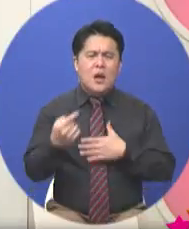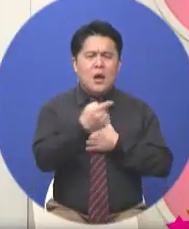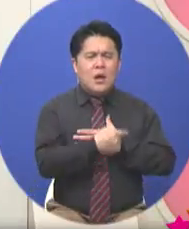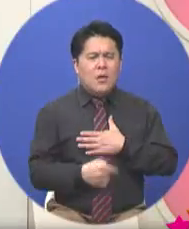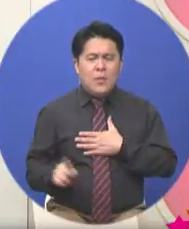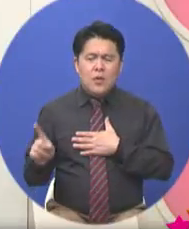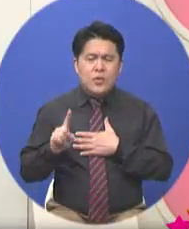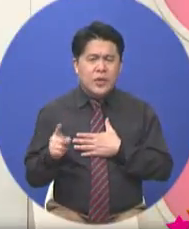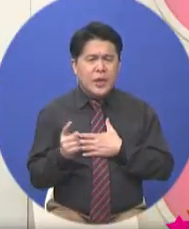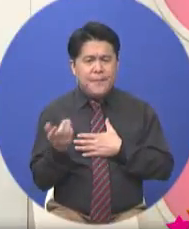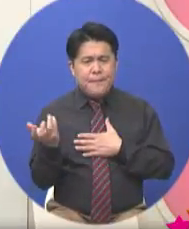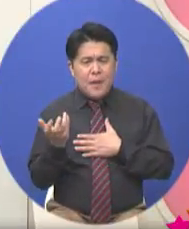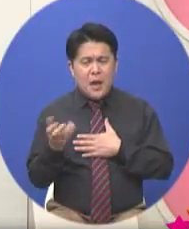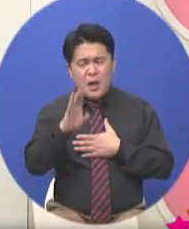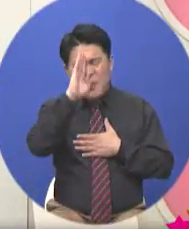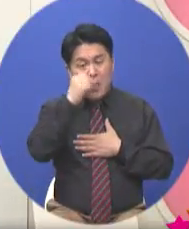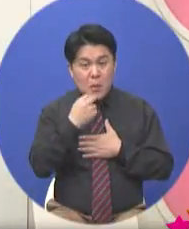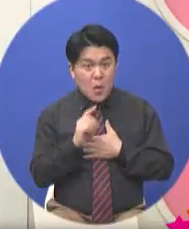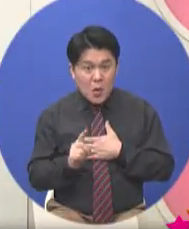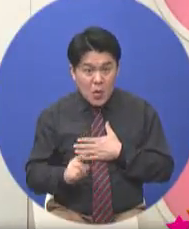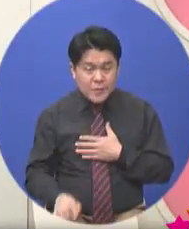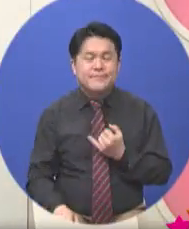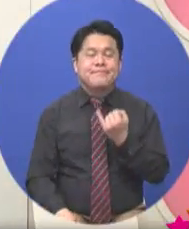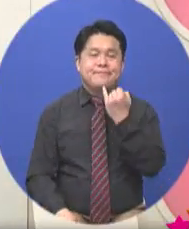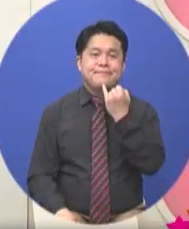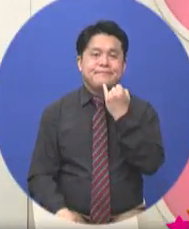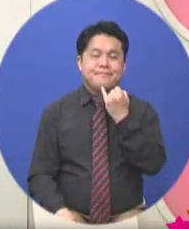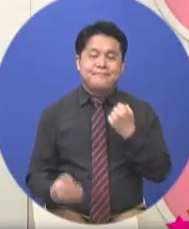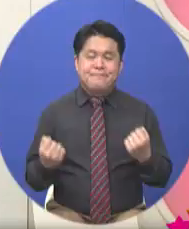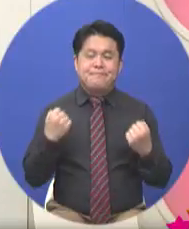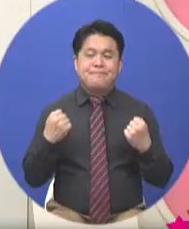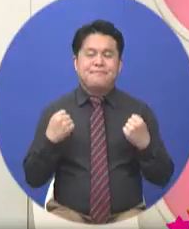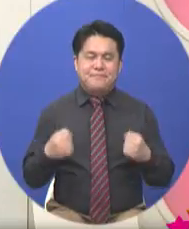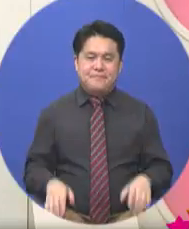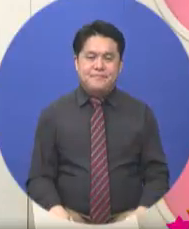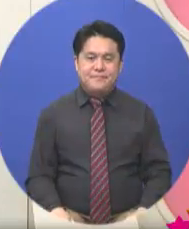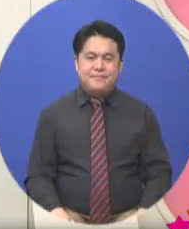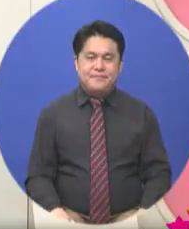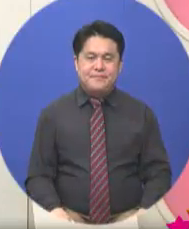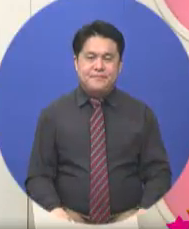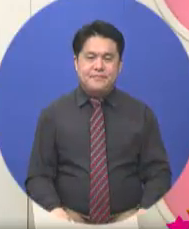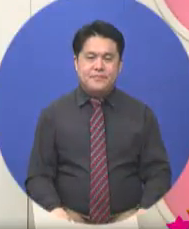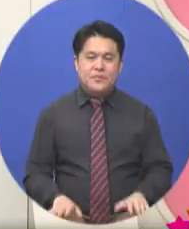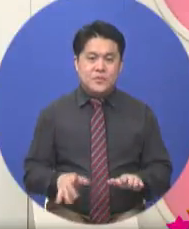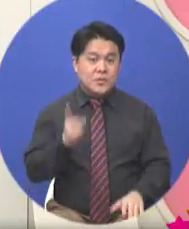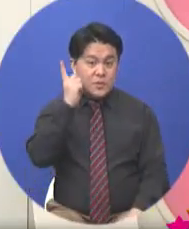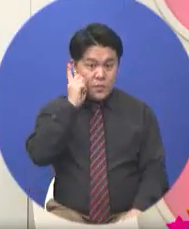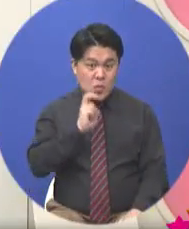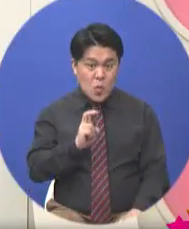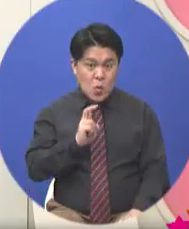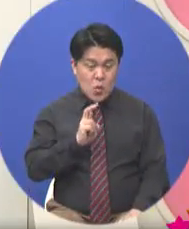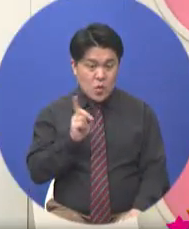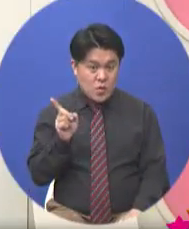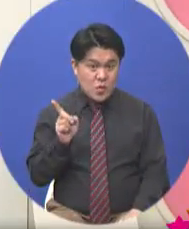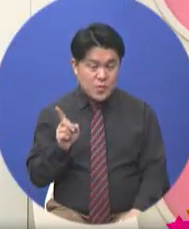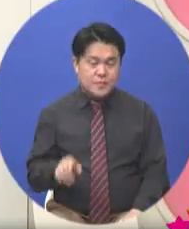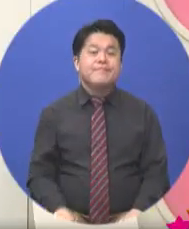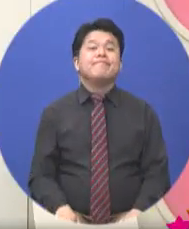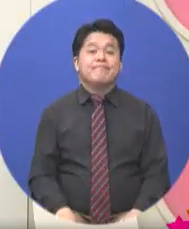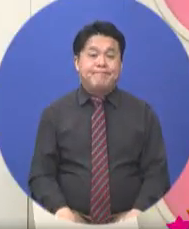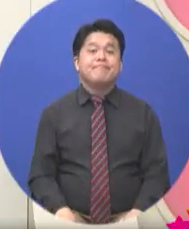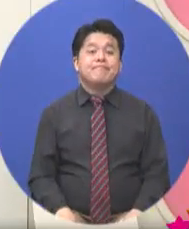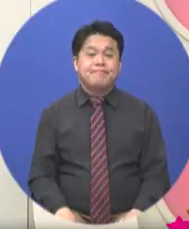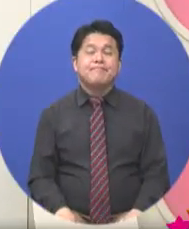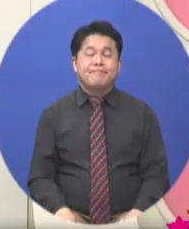불편하신 곳은 없으신가요? 네. 예. 네. 오늘 그 휴대폰으로 전화하십니까 지금? 예,